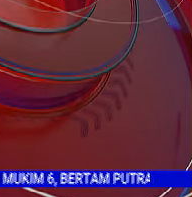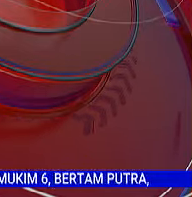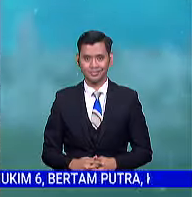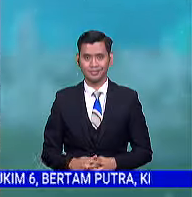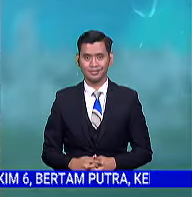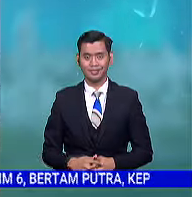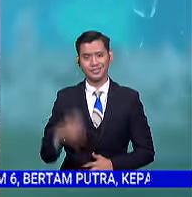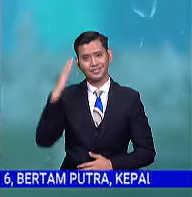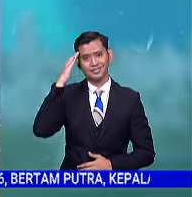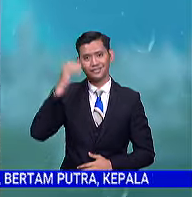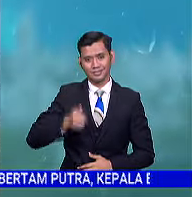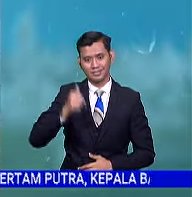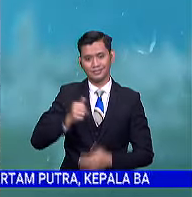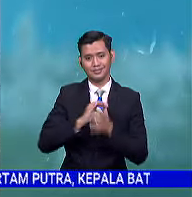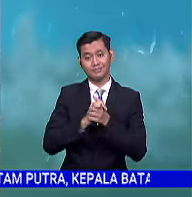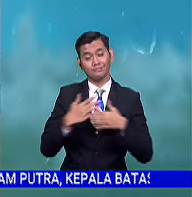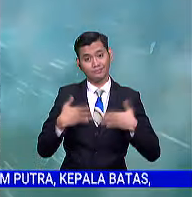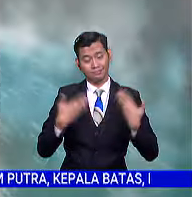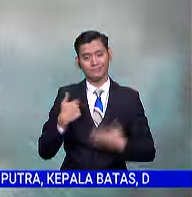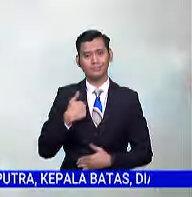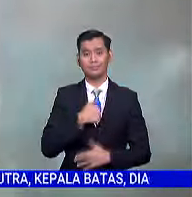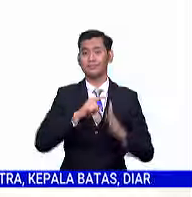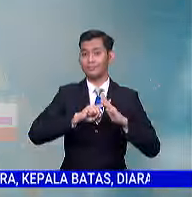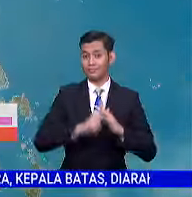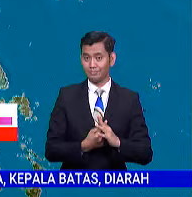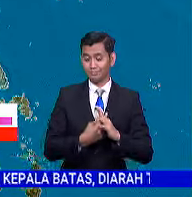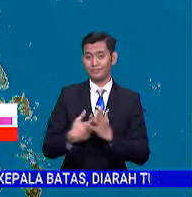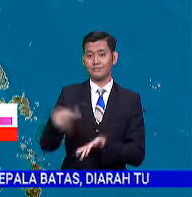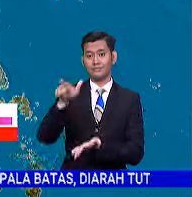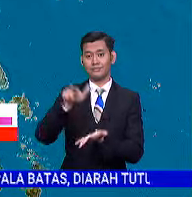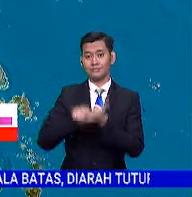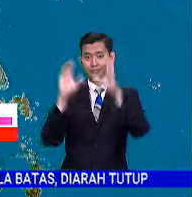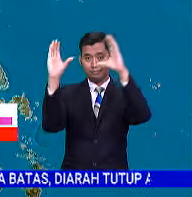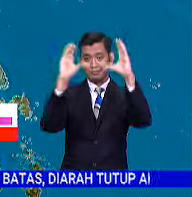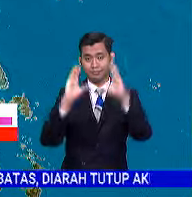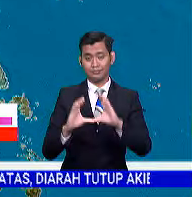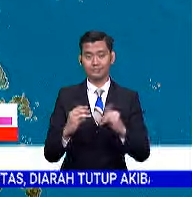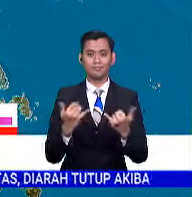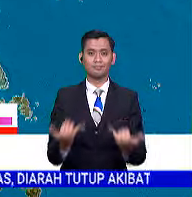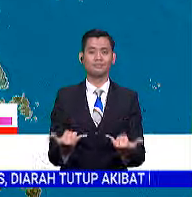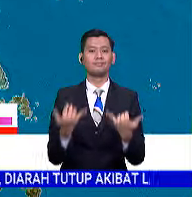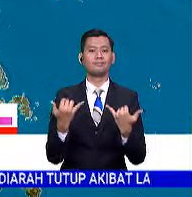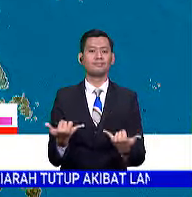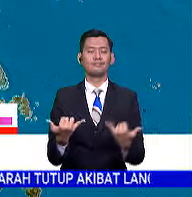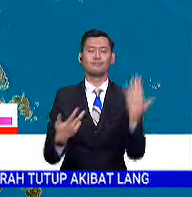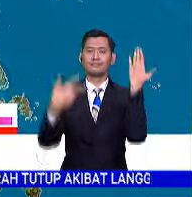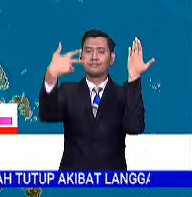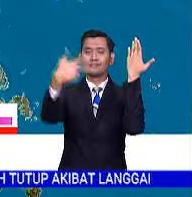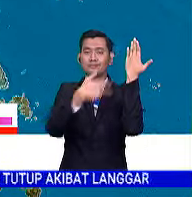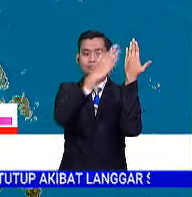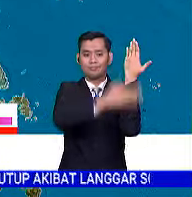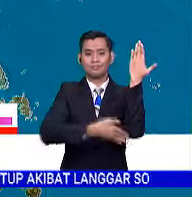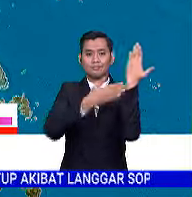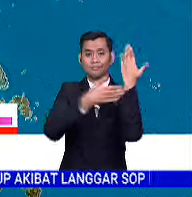assalamualaikum dan salam sejahtera demikian laporan pada malam ini dengan melihat keadaan cuaca semasa Timur ada Menunjukkan keadaan cuaca